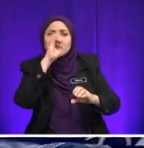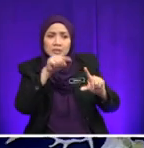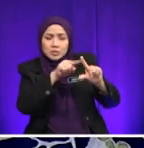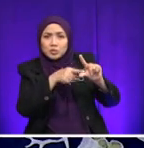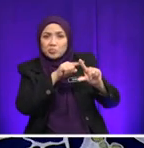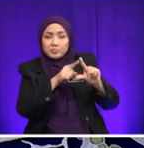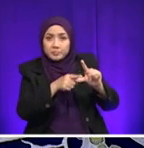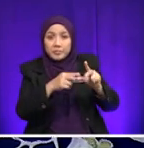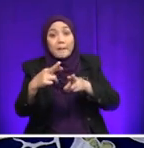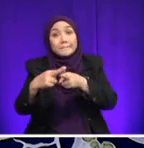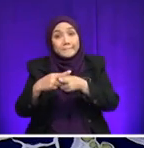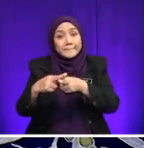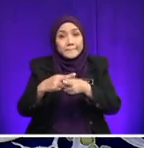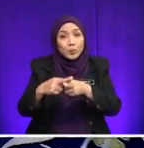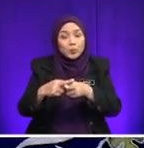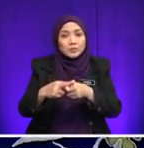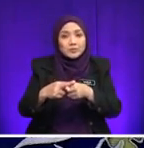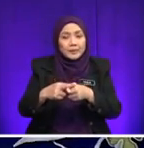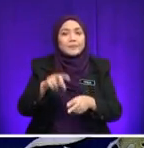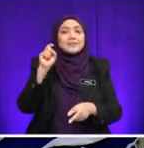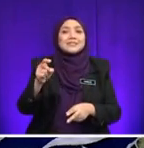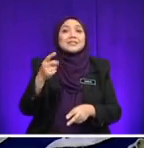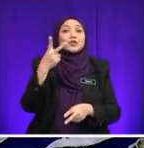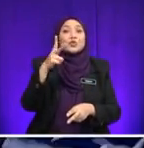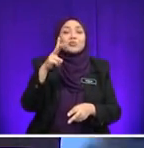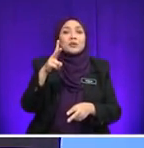kita mesti yang ini panjang